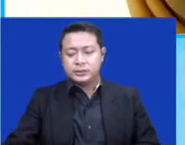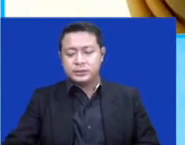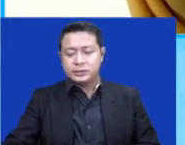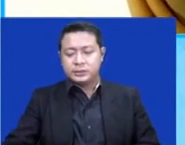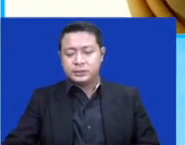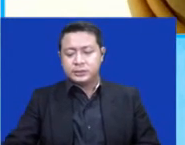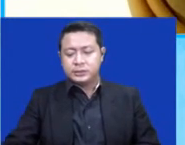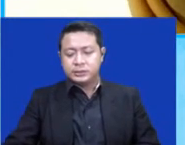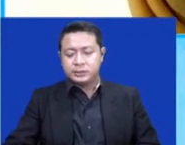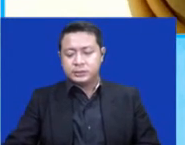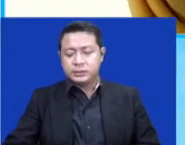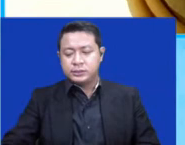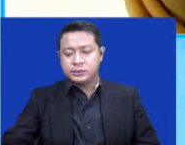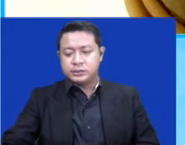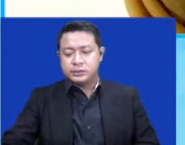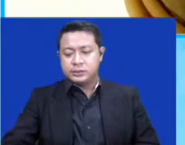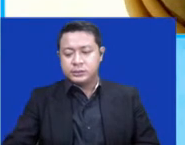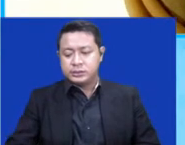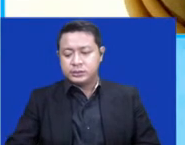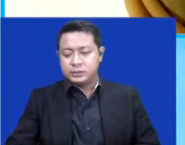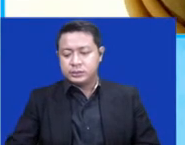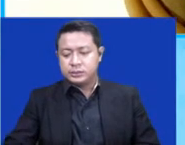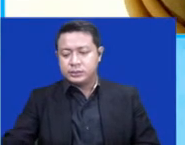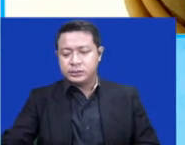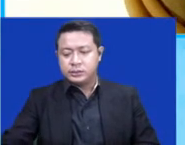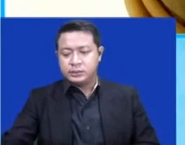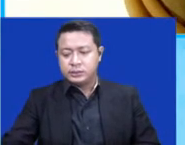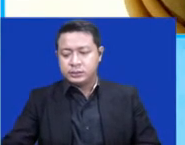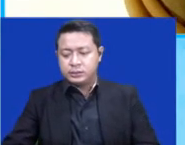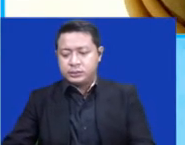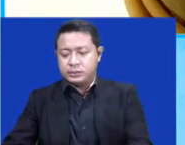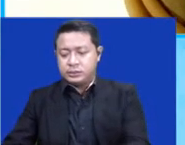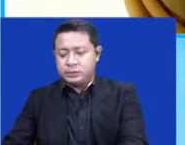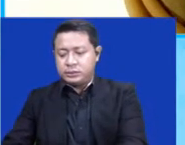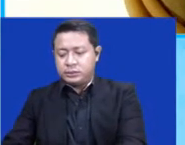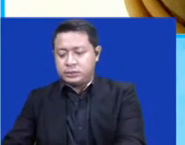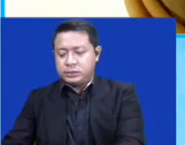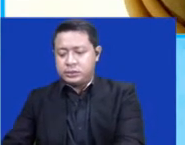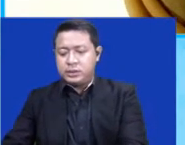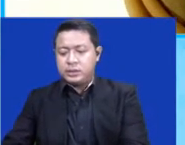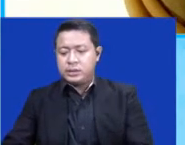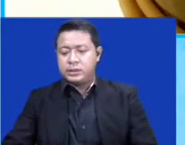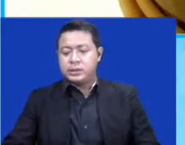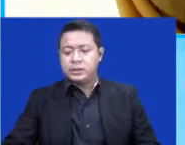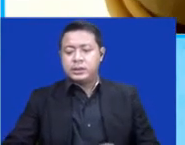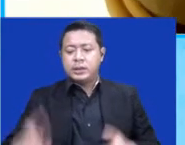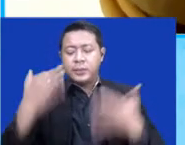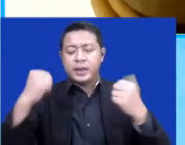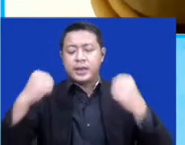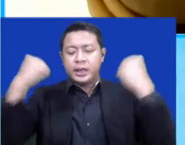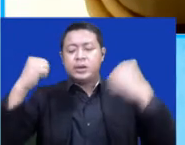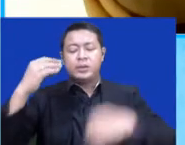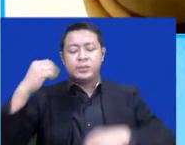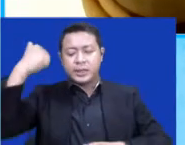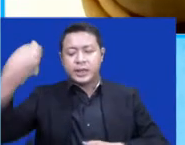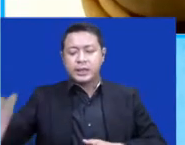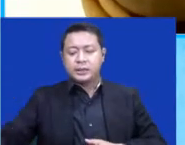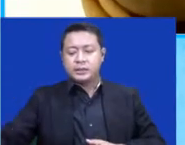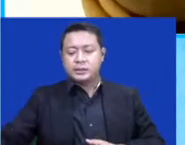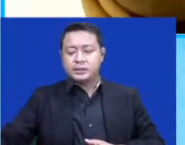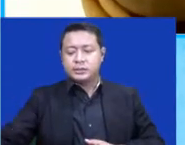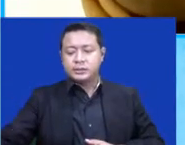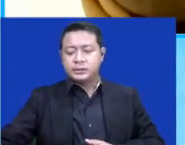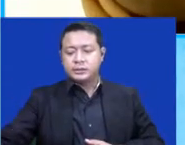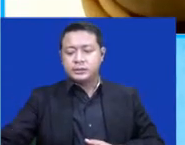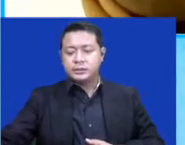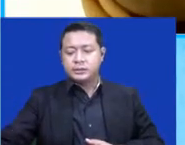mic-nya. Udah, orang udah pilih hidup sehat. Terima kasih Pak Budi. Saya Pak Budi udah semangat